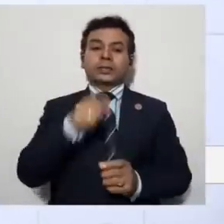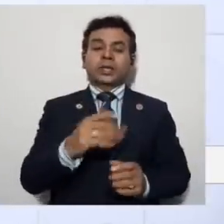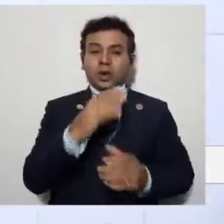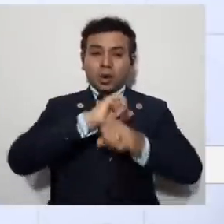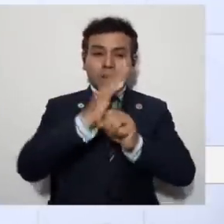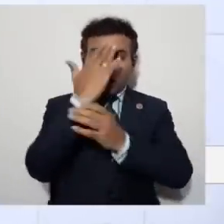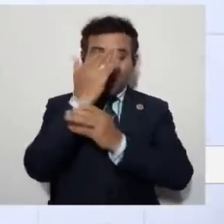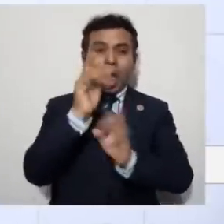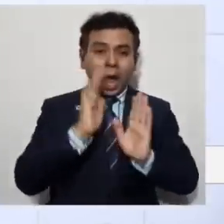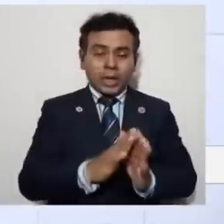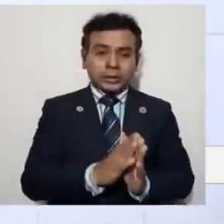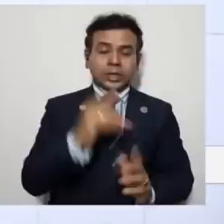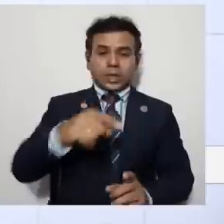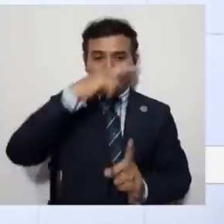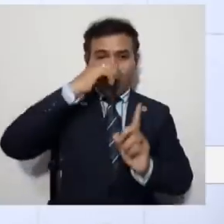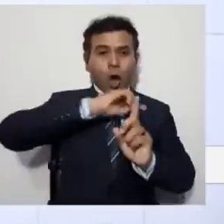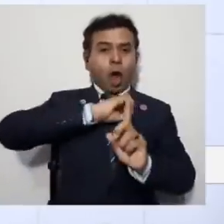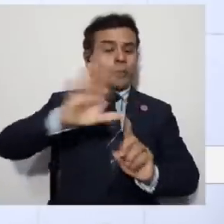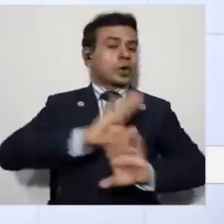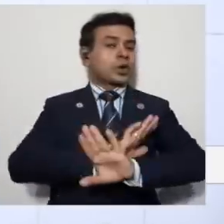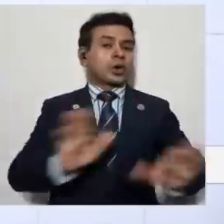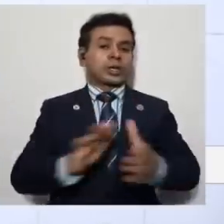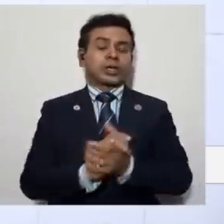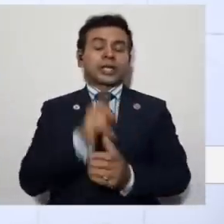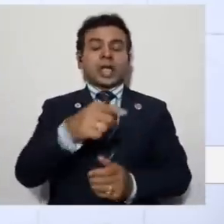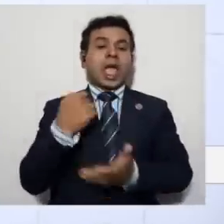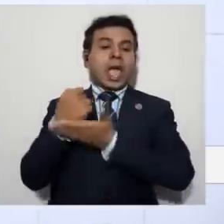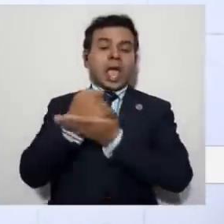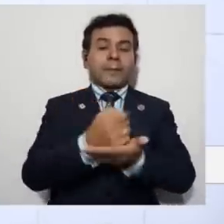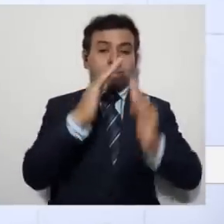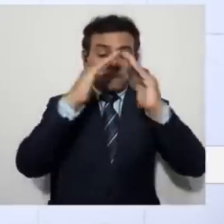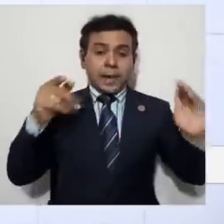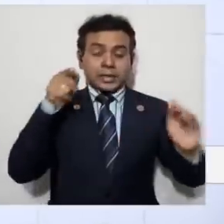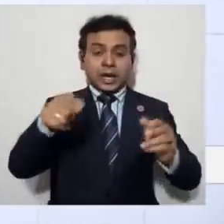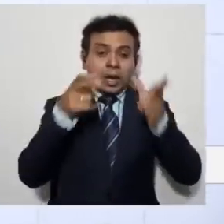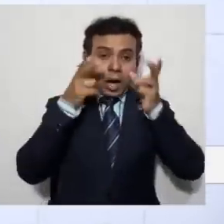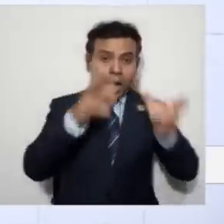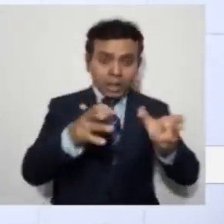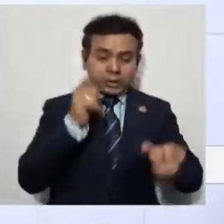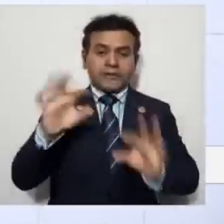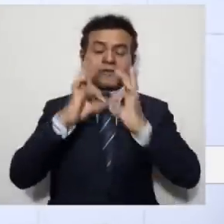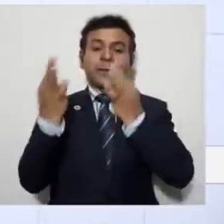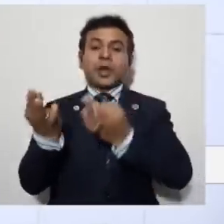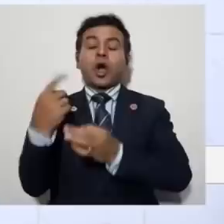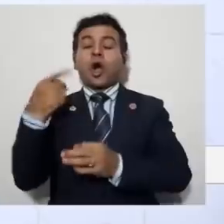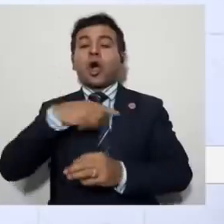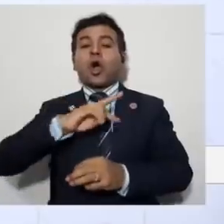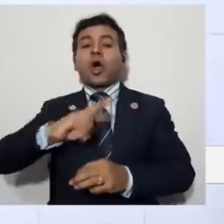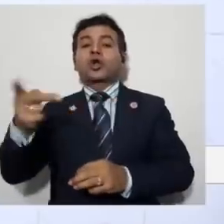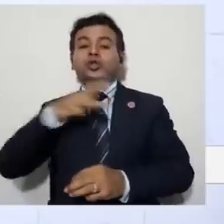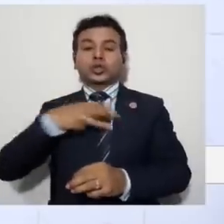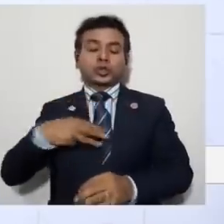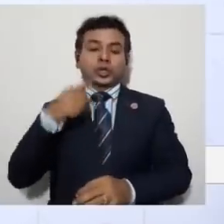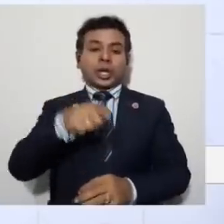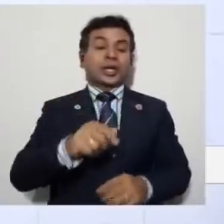কেউই তাদেরকে হেয় করবেন না এবং তাদেরকে যেভাবে তাদের দৈনন্দিন কাজগুলো সহজ করা যায়